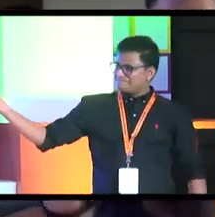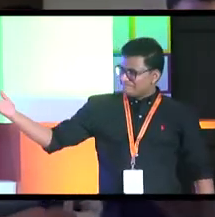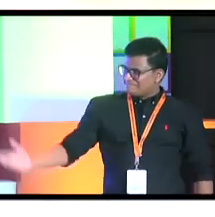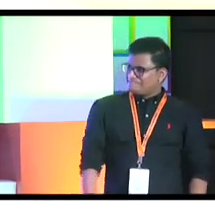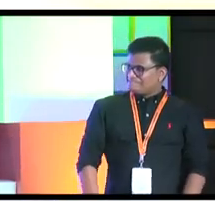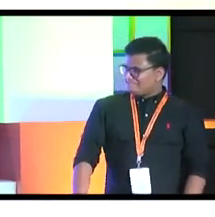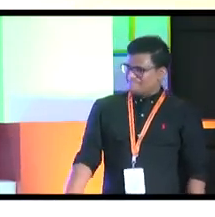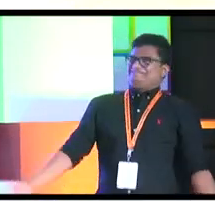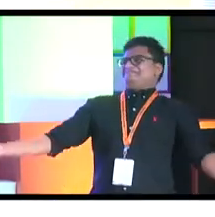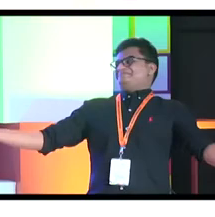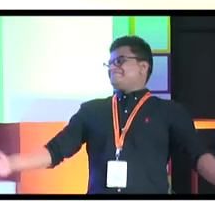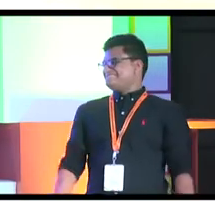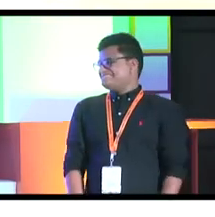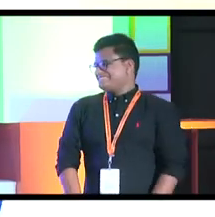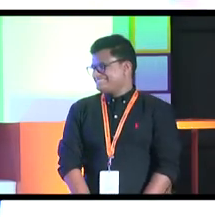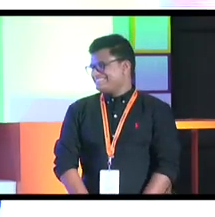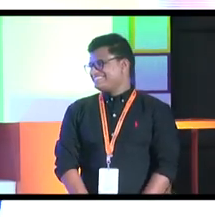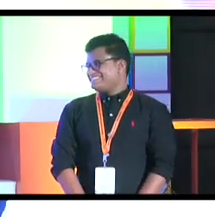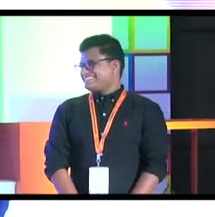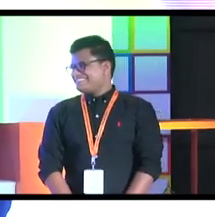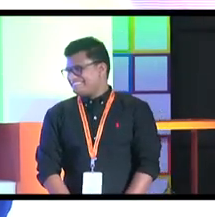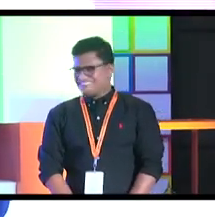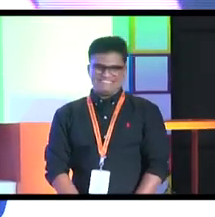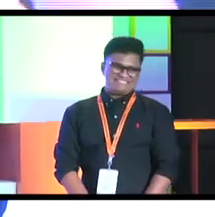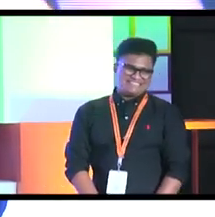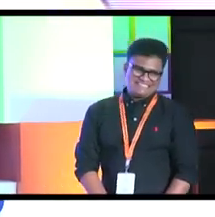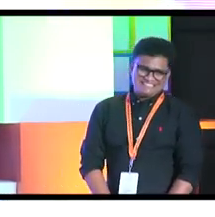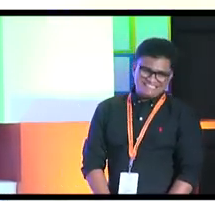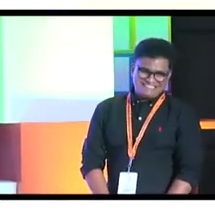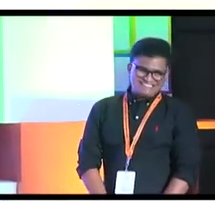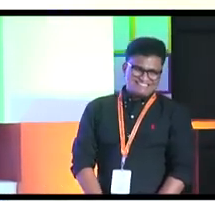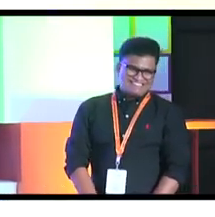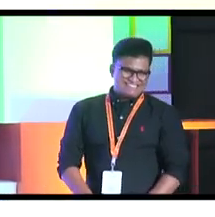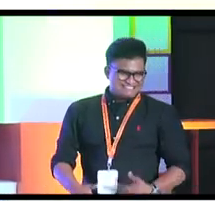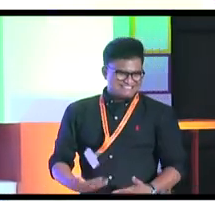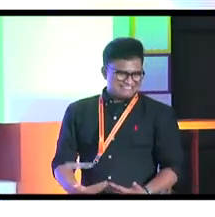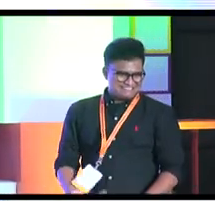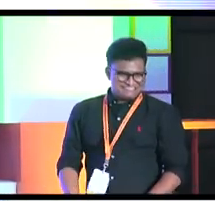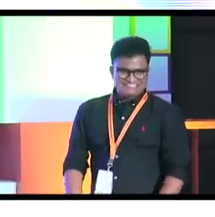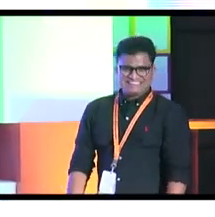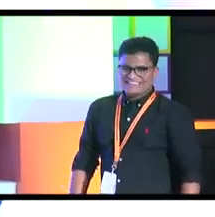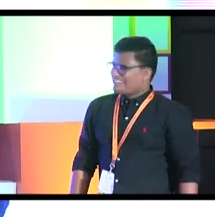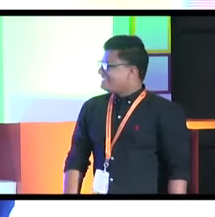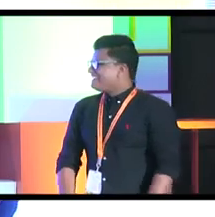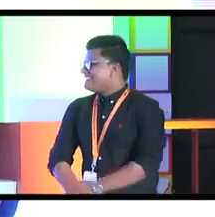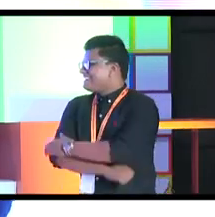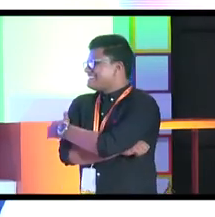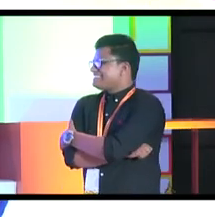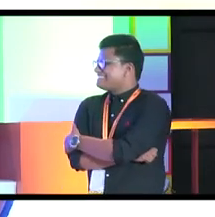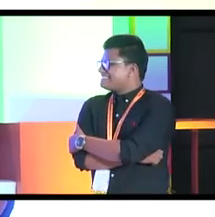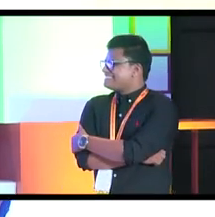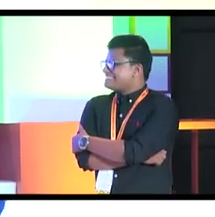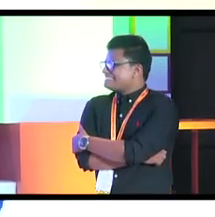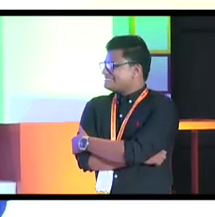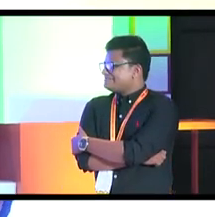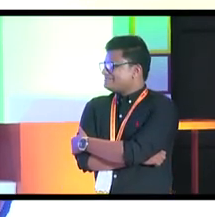सी डी ई एफ जी एच आई जे के